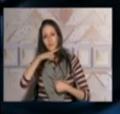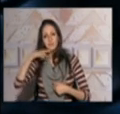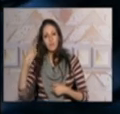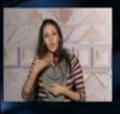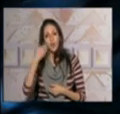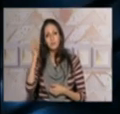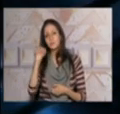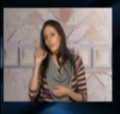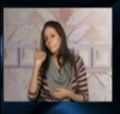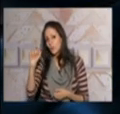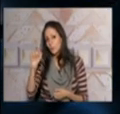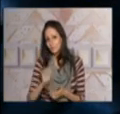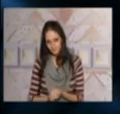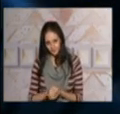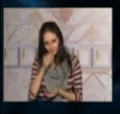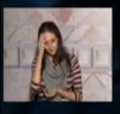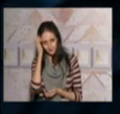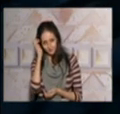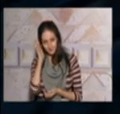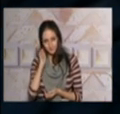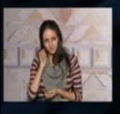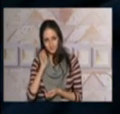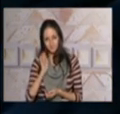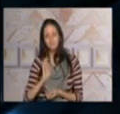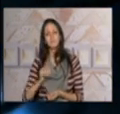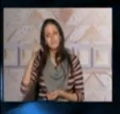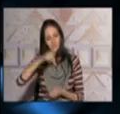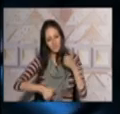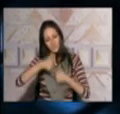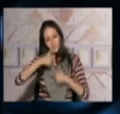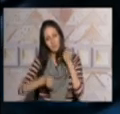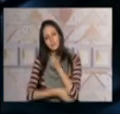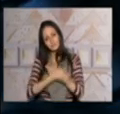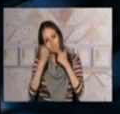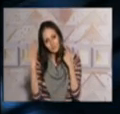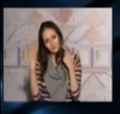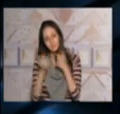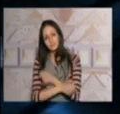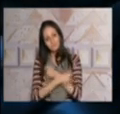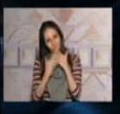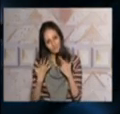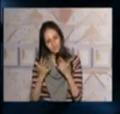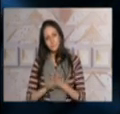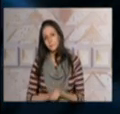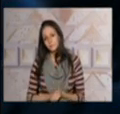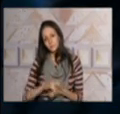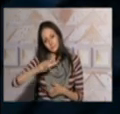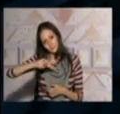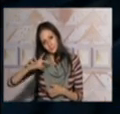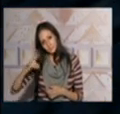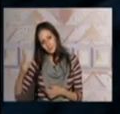لدرجه ان هم بيعملوا يكاد يكون امتحانات اسبوعيه بالظبط، ما بيستنوش حتى لان بعض المدارس دلوقتي هم